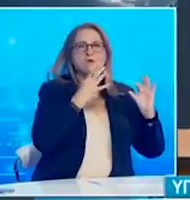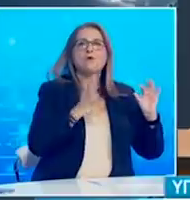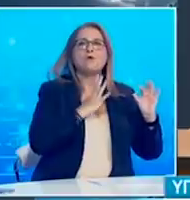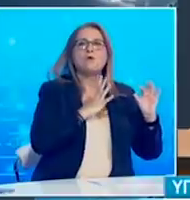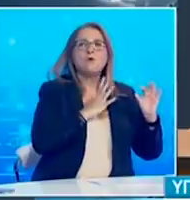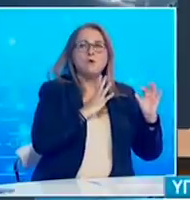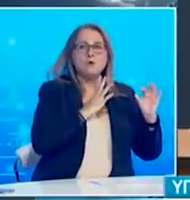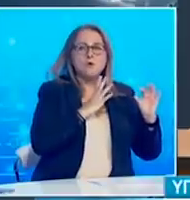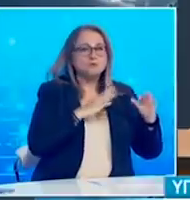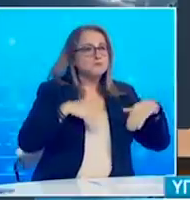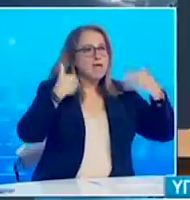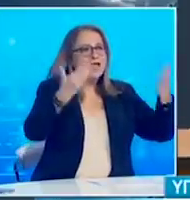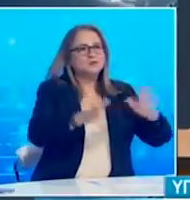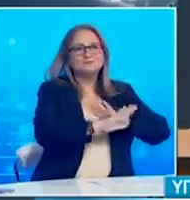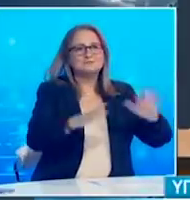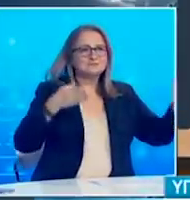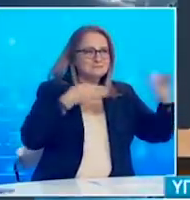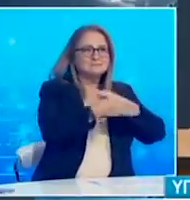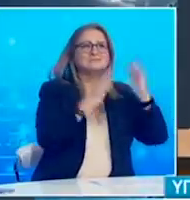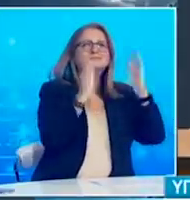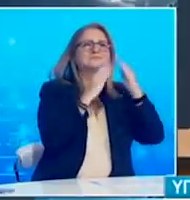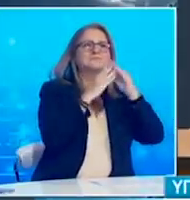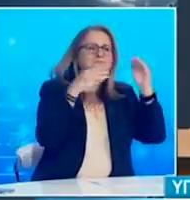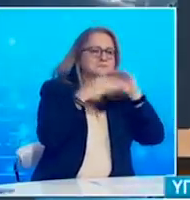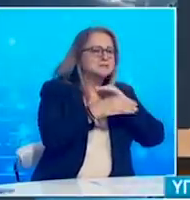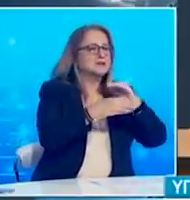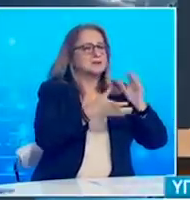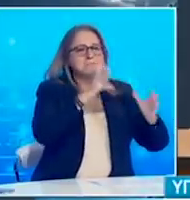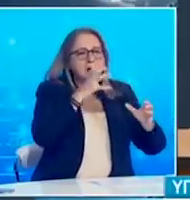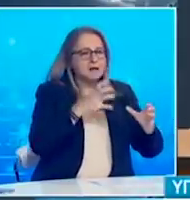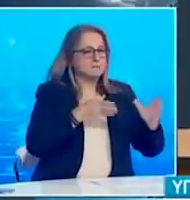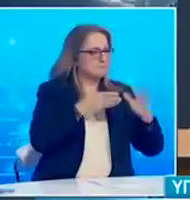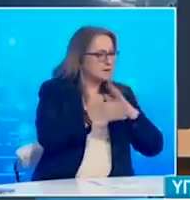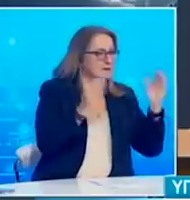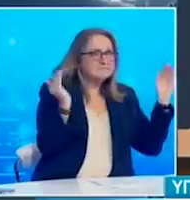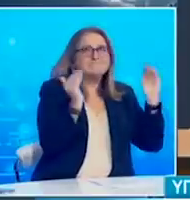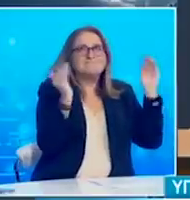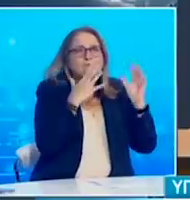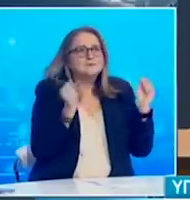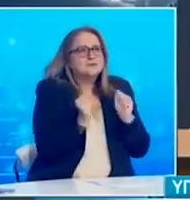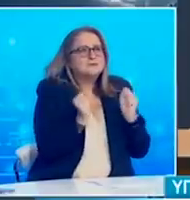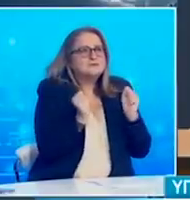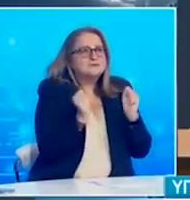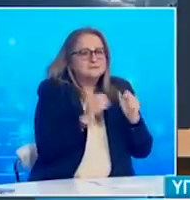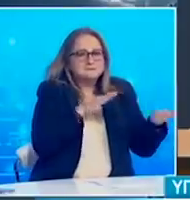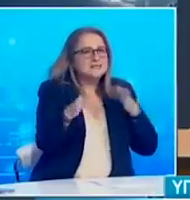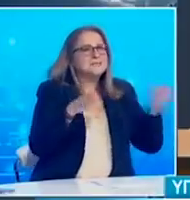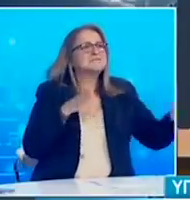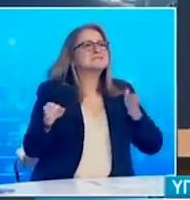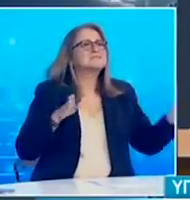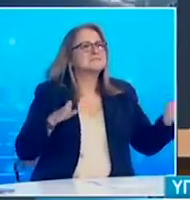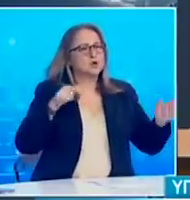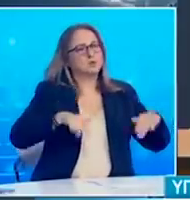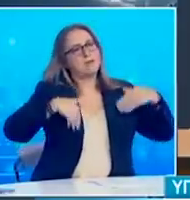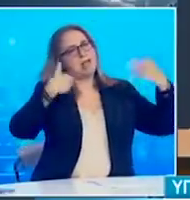συγχρονίζεται σε ανοιχτούς χώρους και θα αρχίσει να μπαίνει σε κλειστούς χώρους. Όταν έρθει αυτή η στιγμή θα πρέπει να δούμε ποια, να το πω έτσι, μέτρα μπορεί